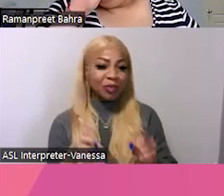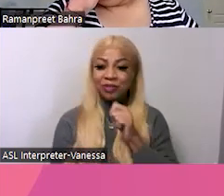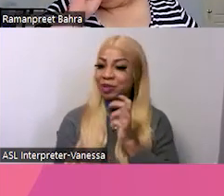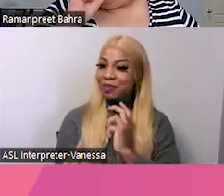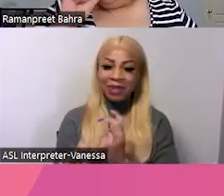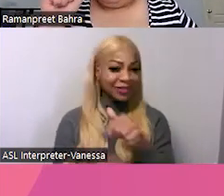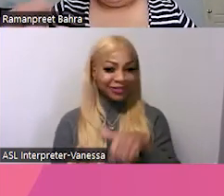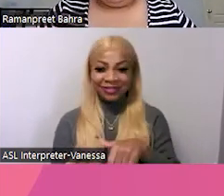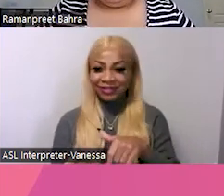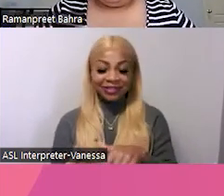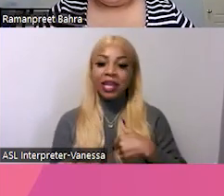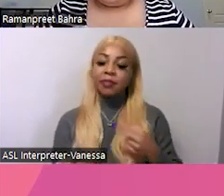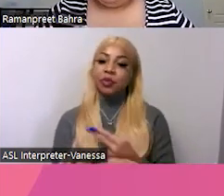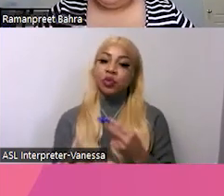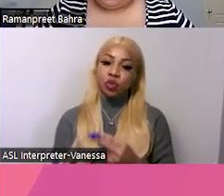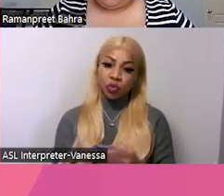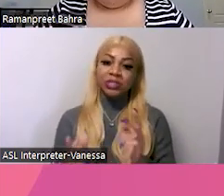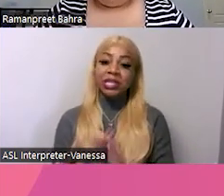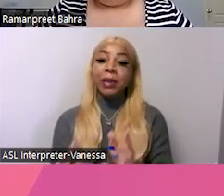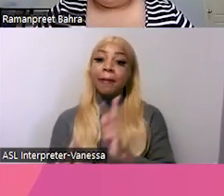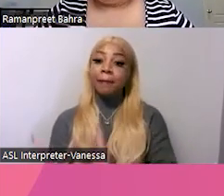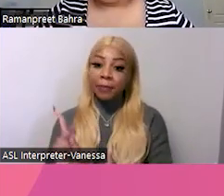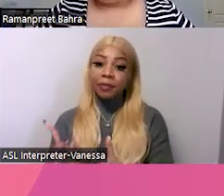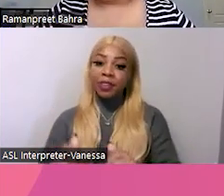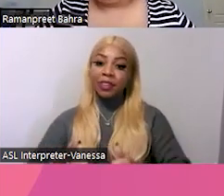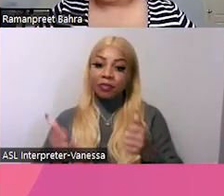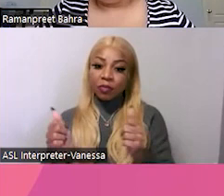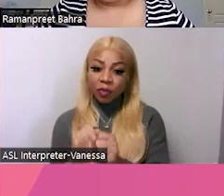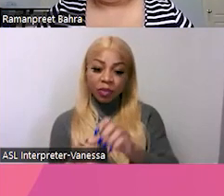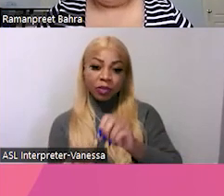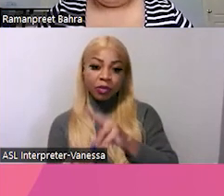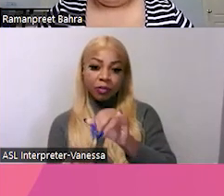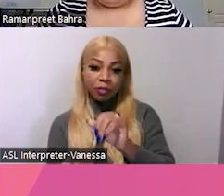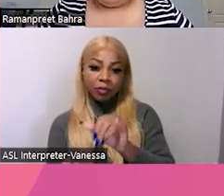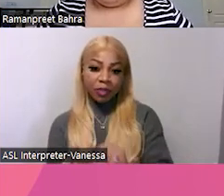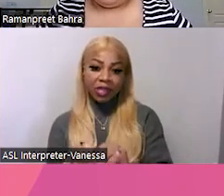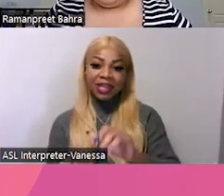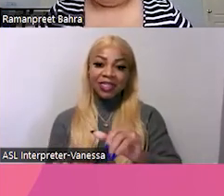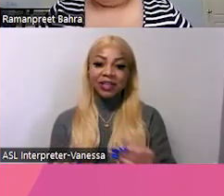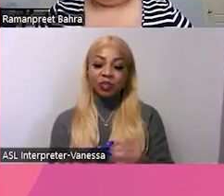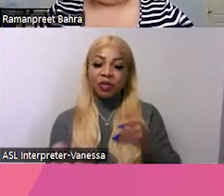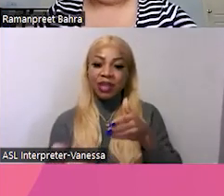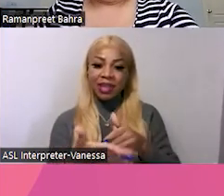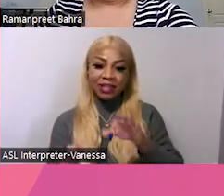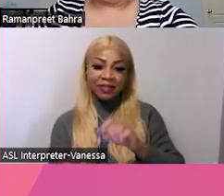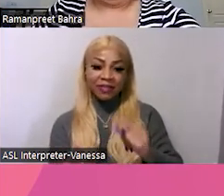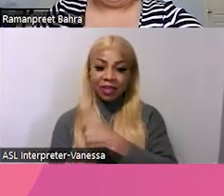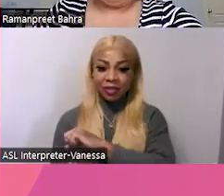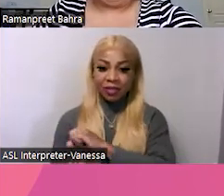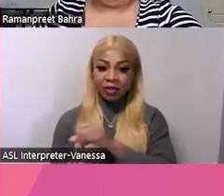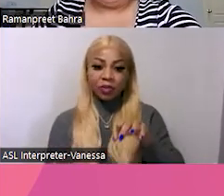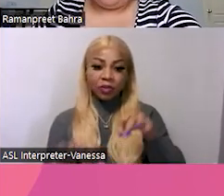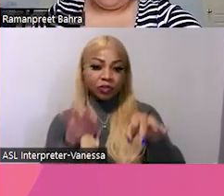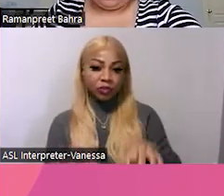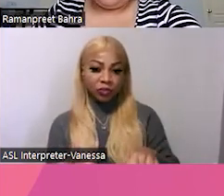ça ne marche pas et ça ne marche pas ici. Alors, si on utilise le terme personne vivant avec de l'obésité,